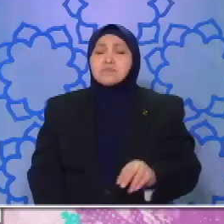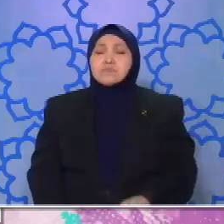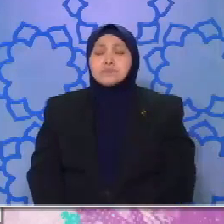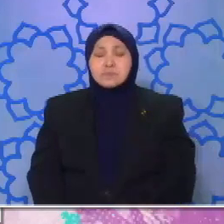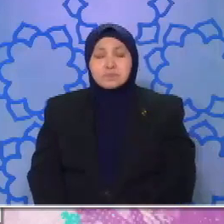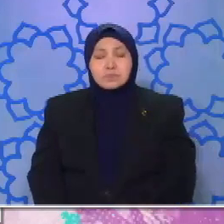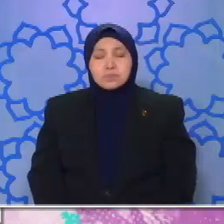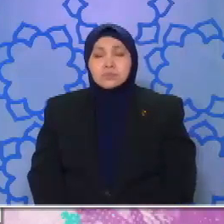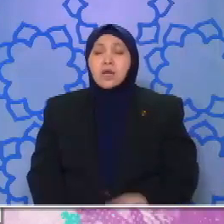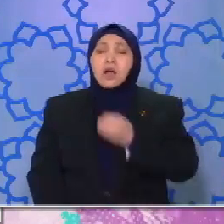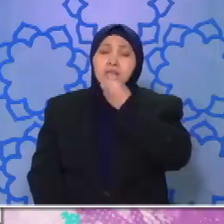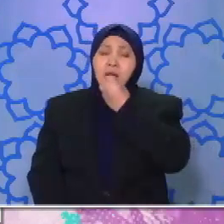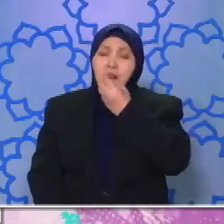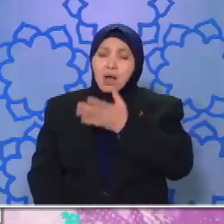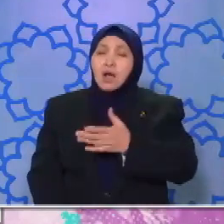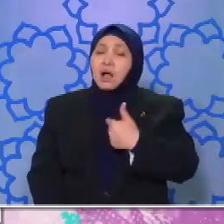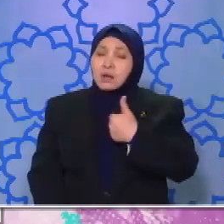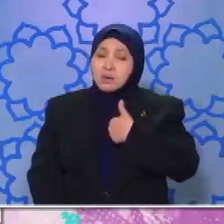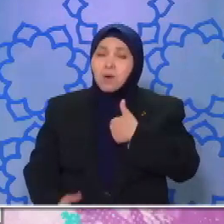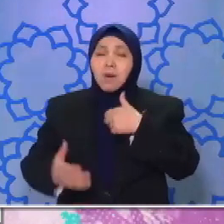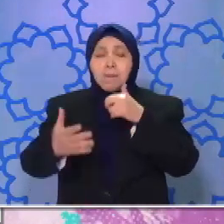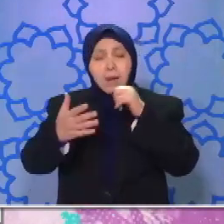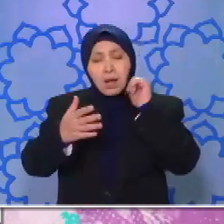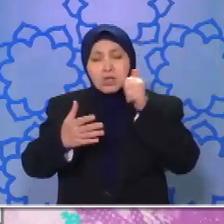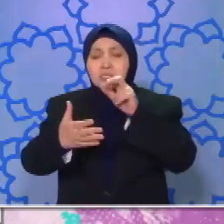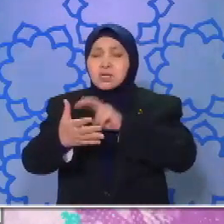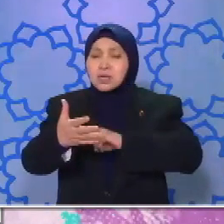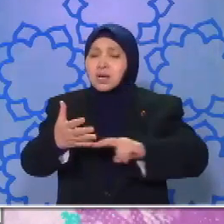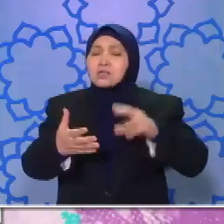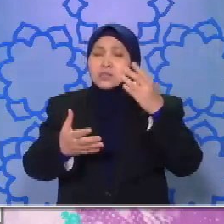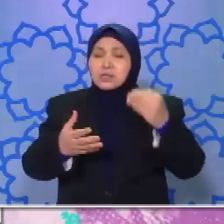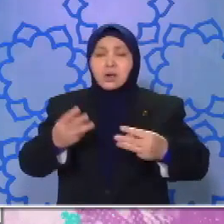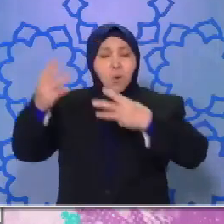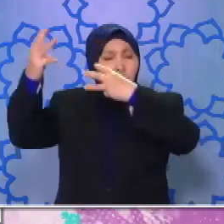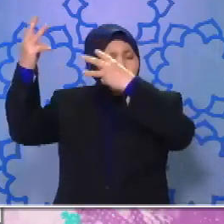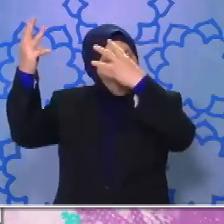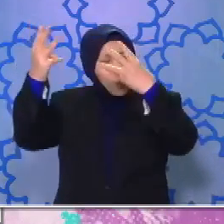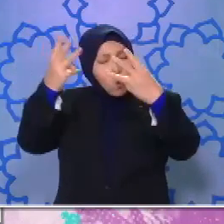القرنين قل سأتلو عليكم